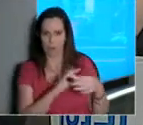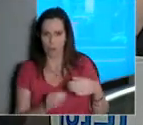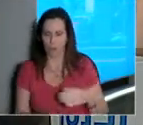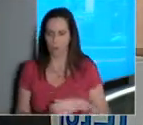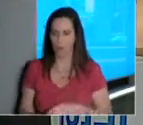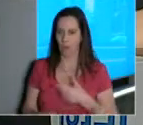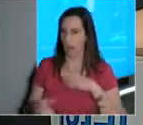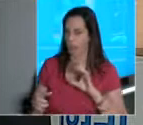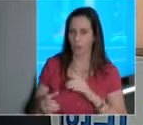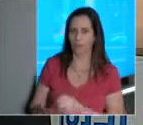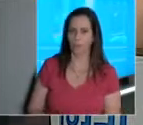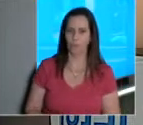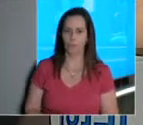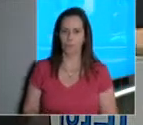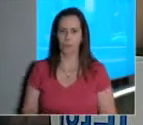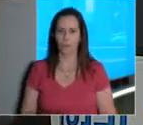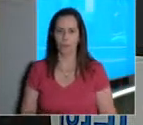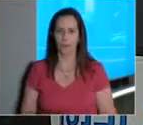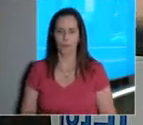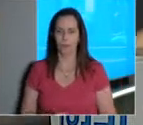לא מתנערת.